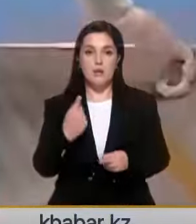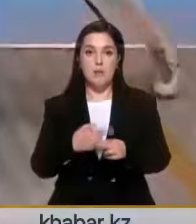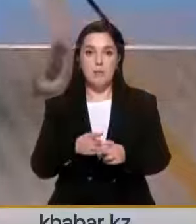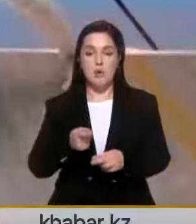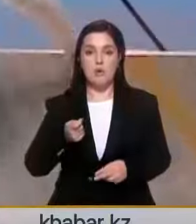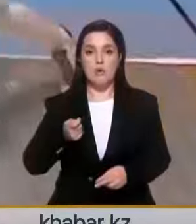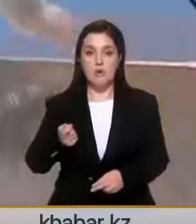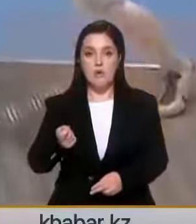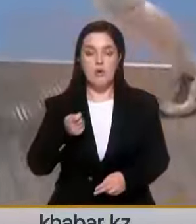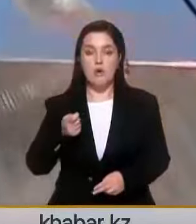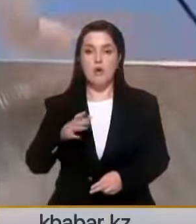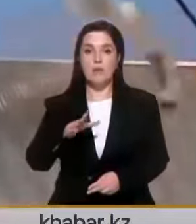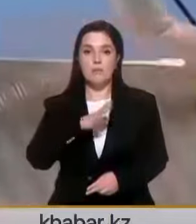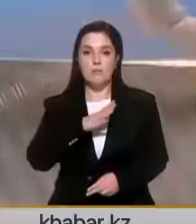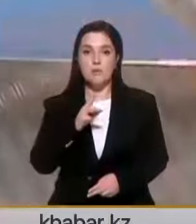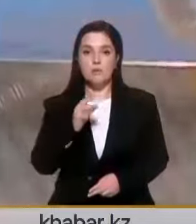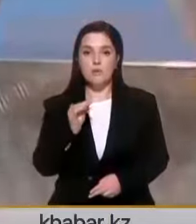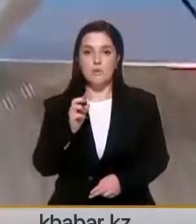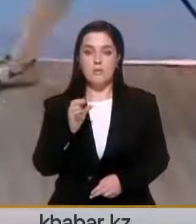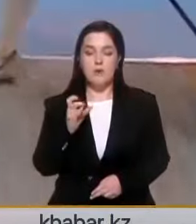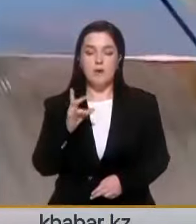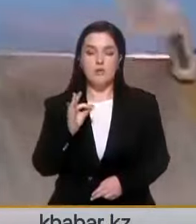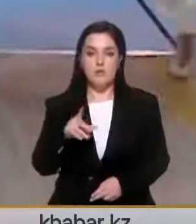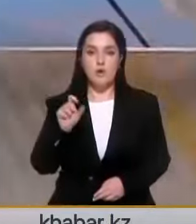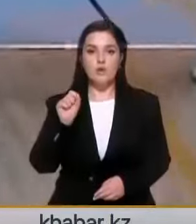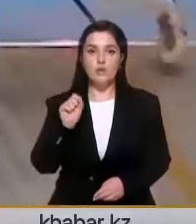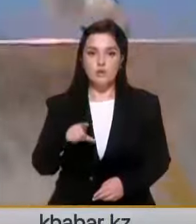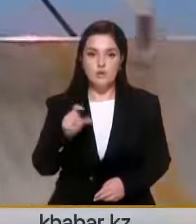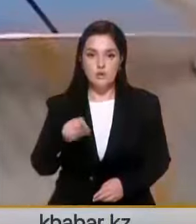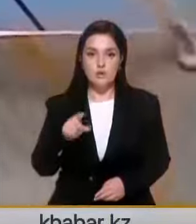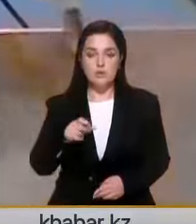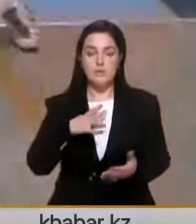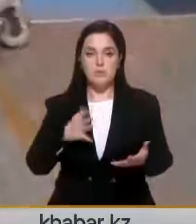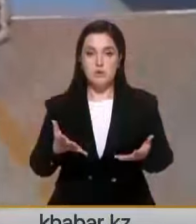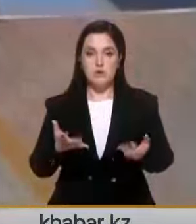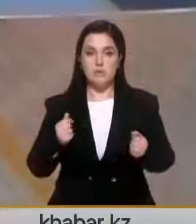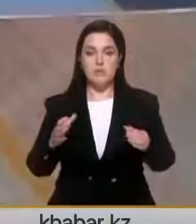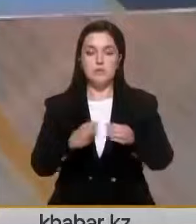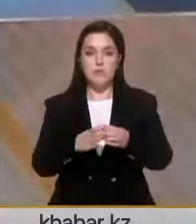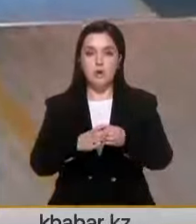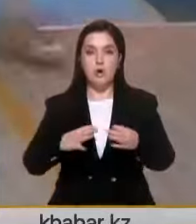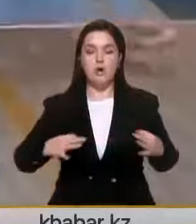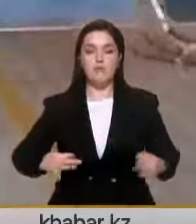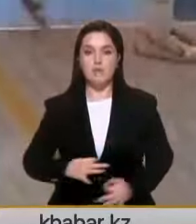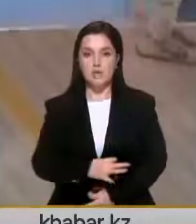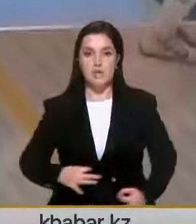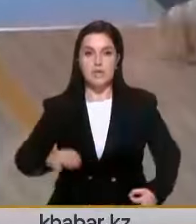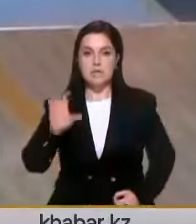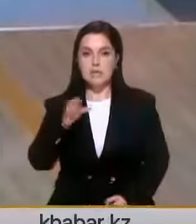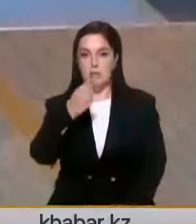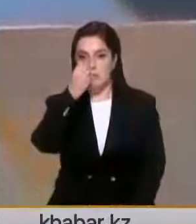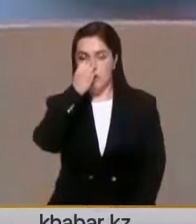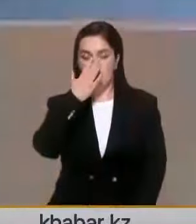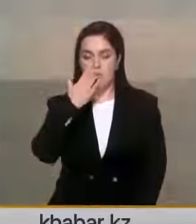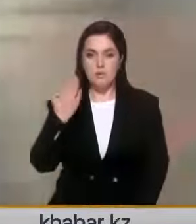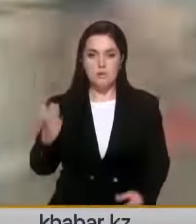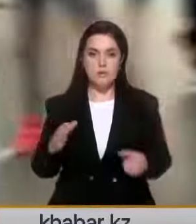дополнительное время Русланом курбановым золото этапа Кубка Мира завоевала сборная Венгрии Серебро ушло японской